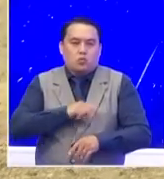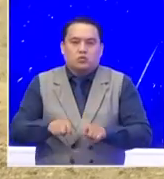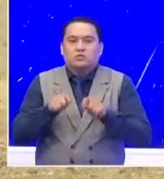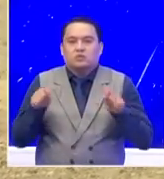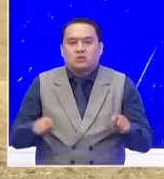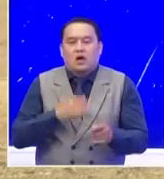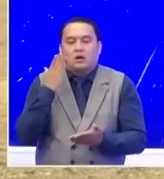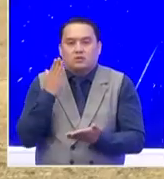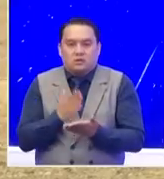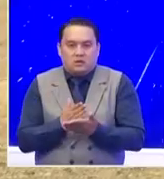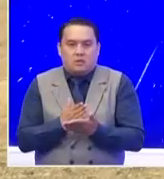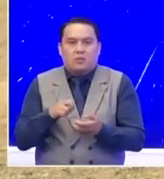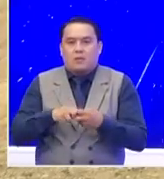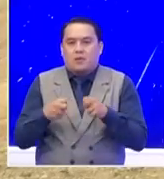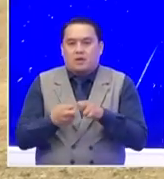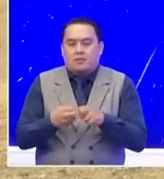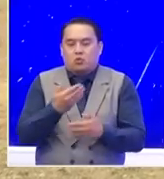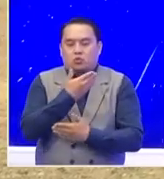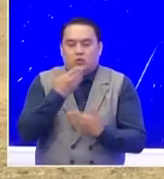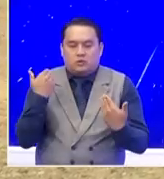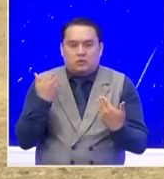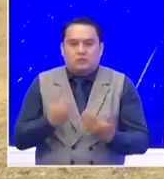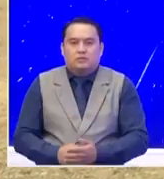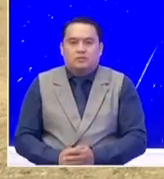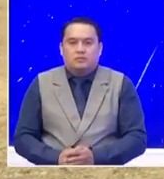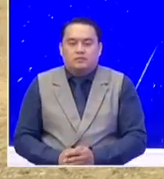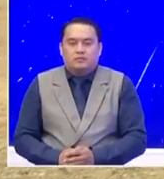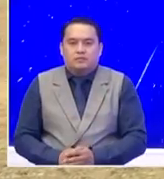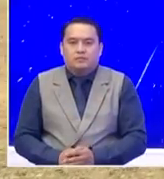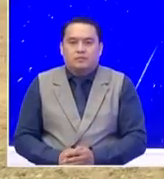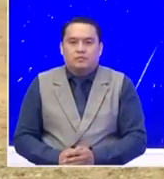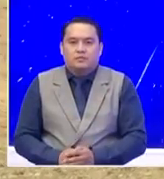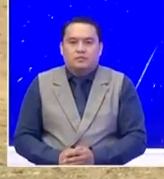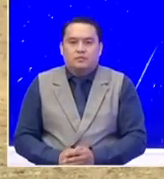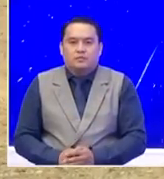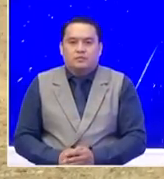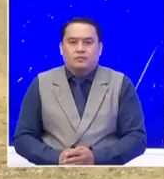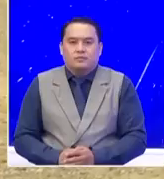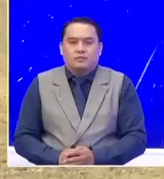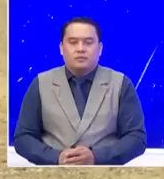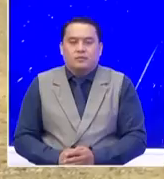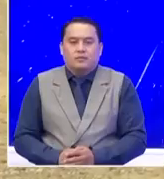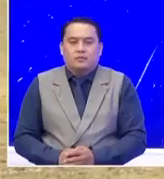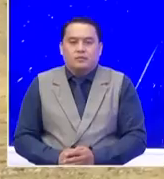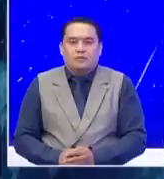центр занятости. Проблемы в этом по программе дорожной карты занятости у нас, я думаю, не будет.